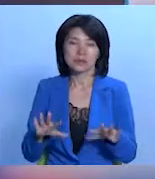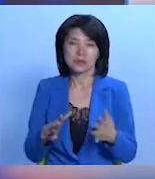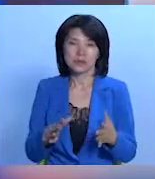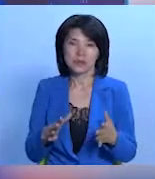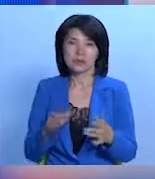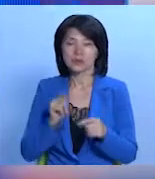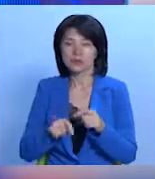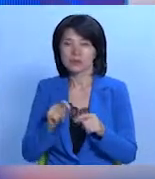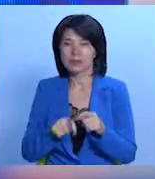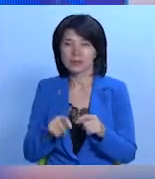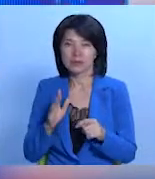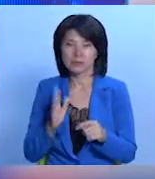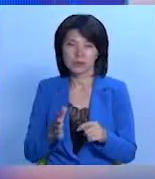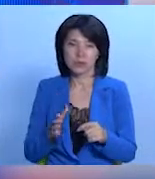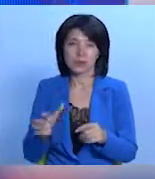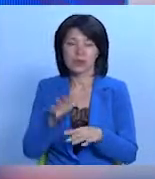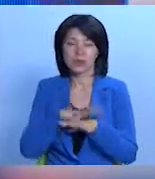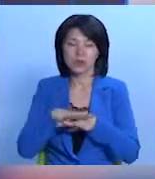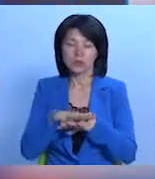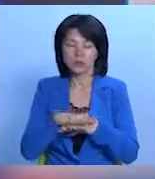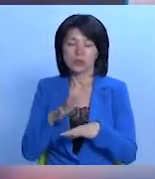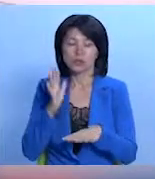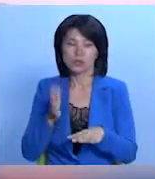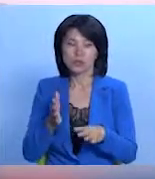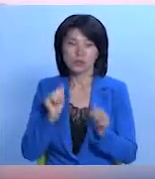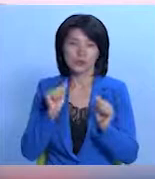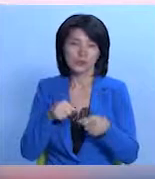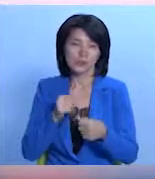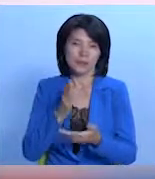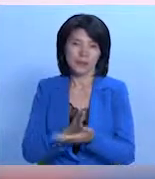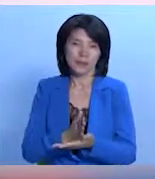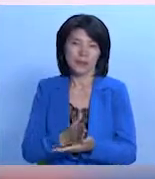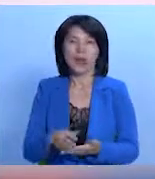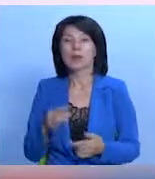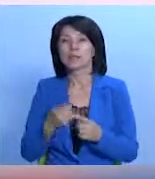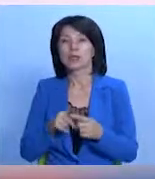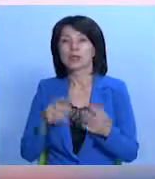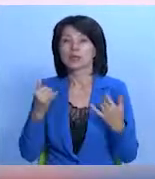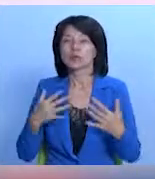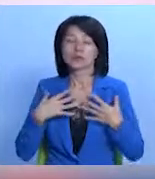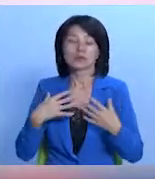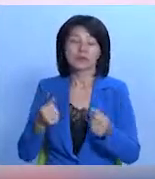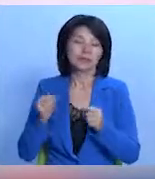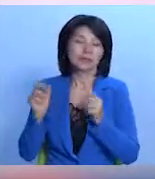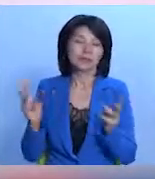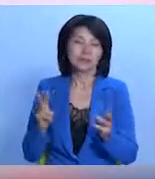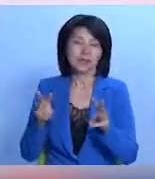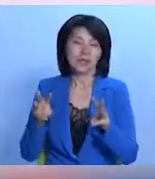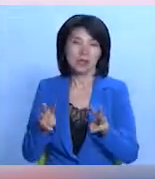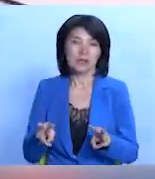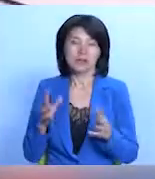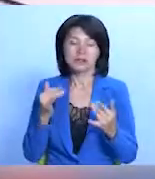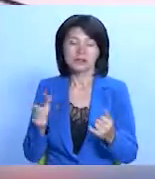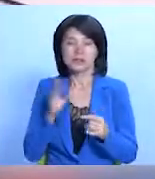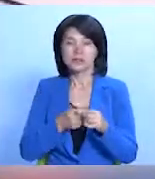жағдайларды тексеріп, халық алдында әшкерелуге мүмкіндік бар. Сонымен қатар денсаулық сақтау министрлігі жұмыс істеудің жаңа тәсіліне